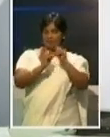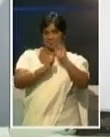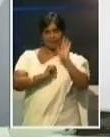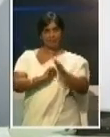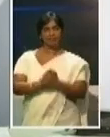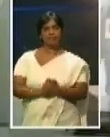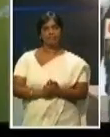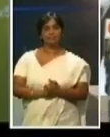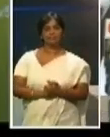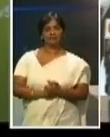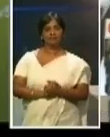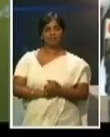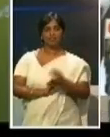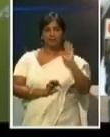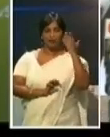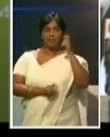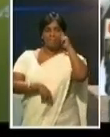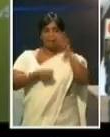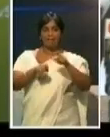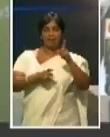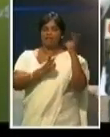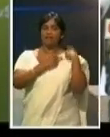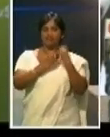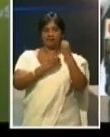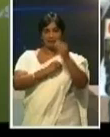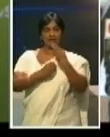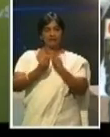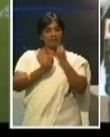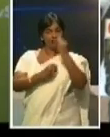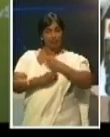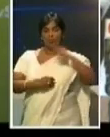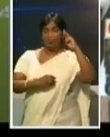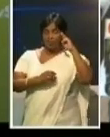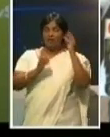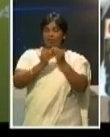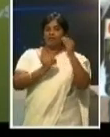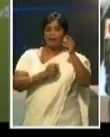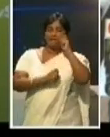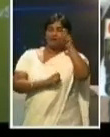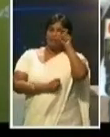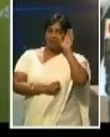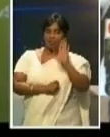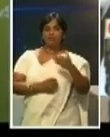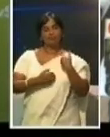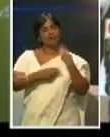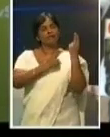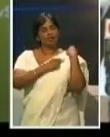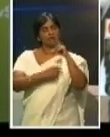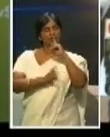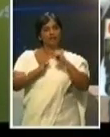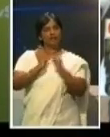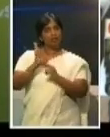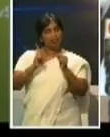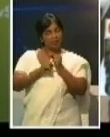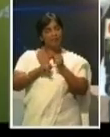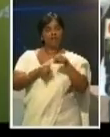පැවැත්වුණා. විශේෂයෙන්ම දැන් ජනතාව වරමක් දීලා තියෙනවා. ඔවුන් ලබා දුන්නු පොරොන්දු ඉෂ්ට කරයි කියලා ජනතාව බලාගෙන ඉන්නවා. මම වගකීමෙන් කියනවා එක්සත්